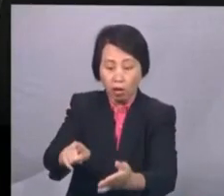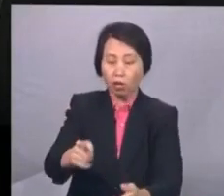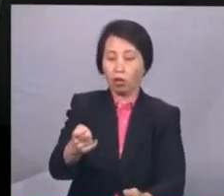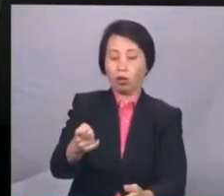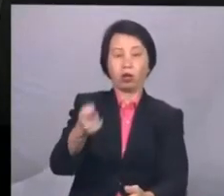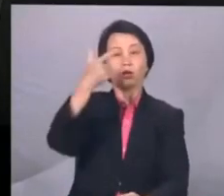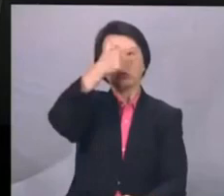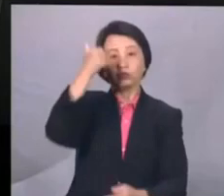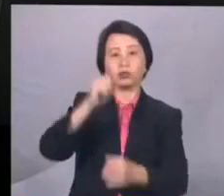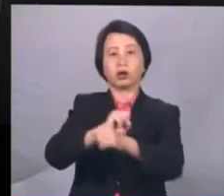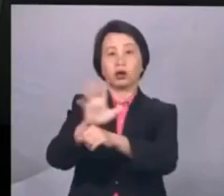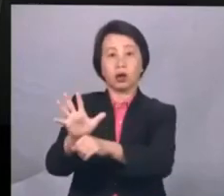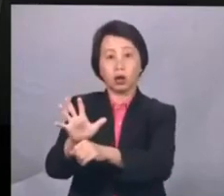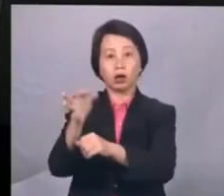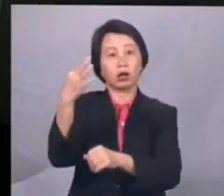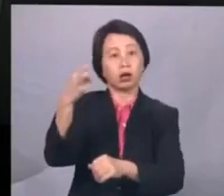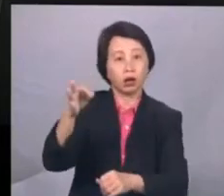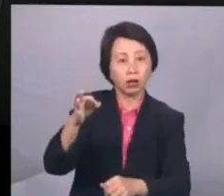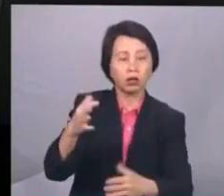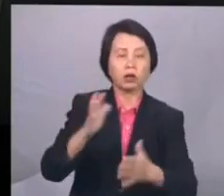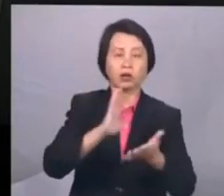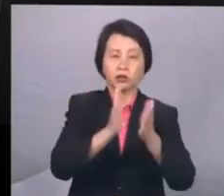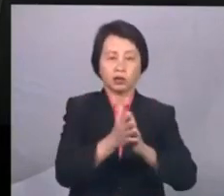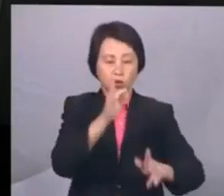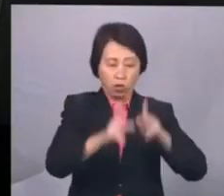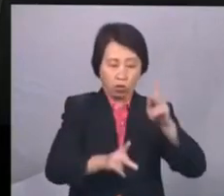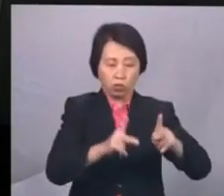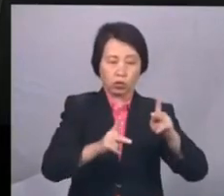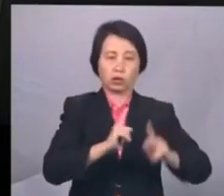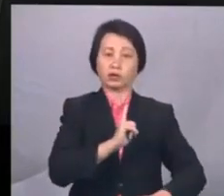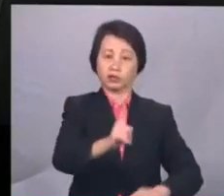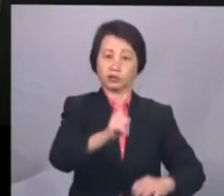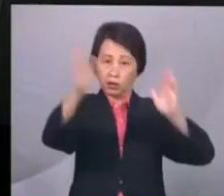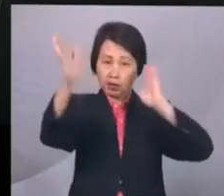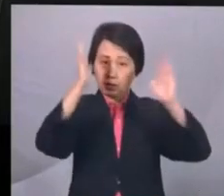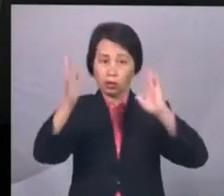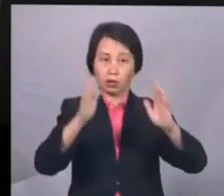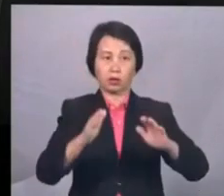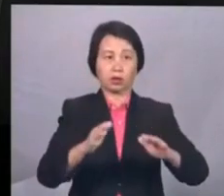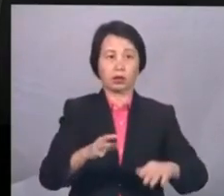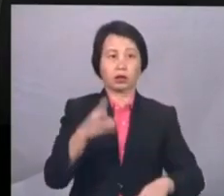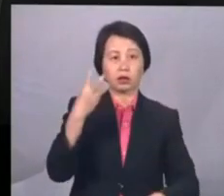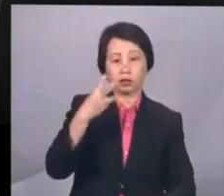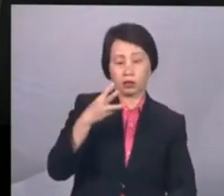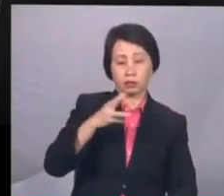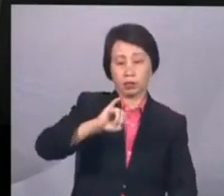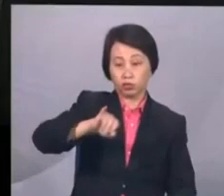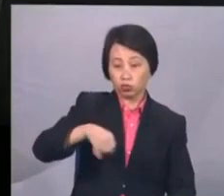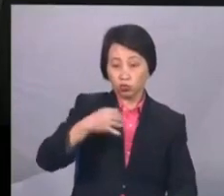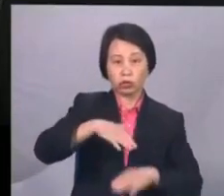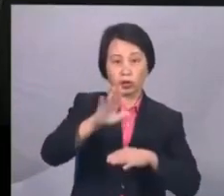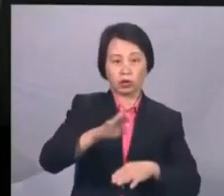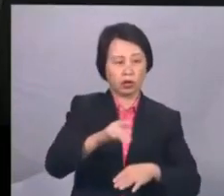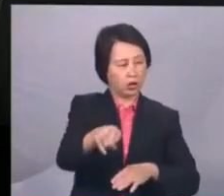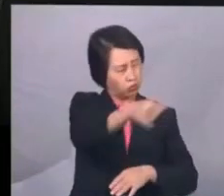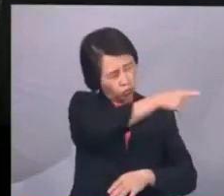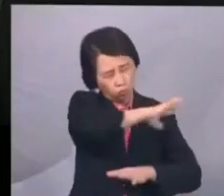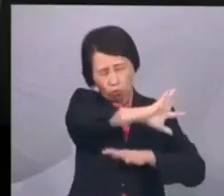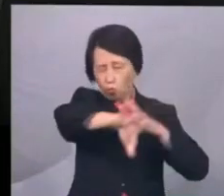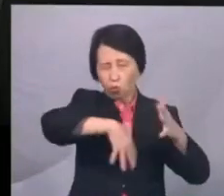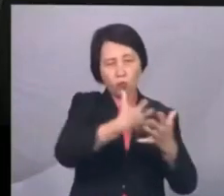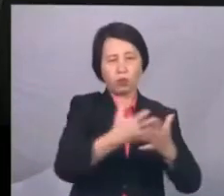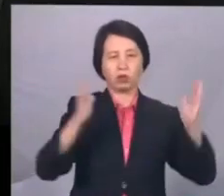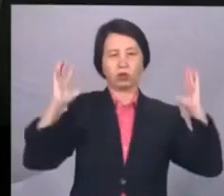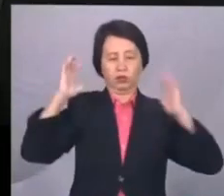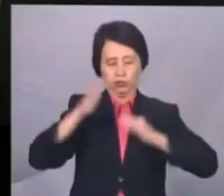Ini akhirnya umat Islam di Indonesia nama Negeri bersemayam